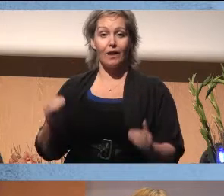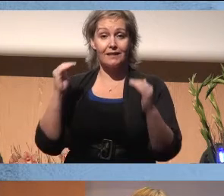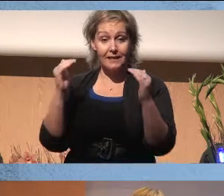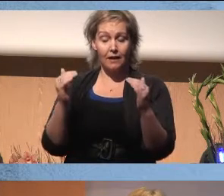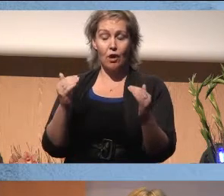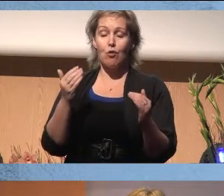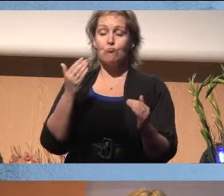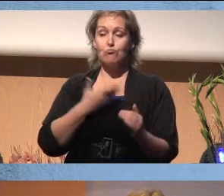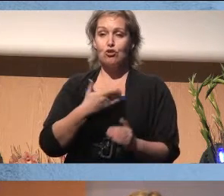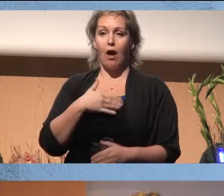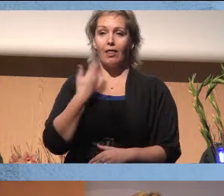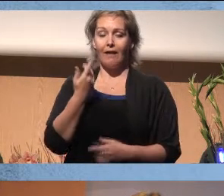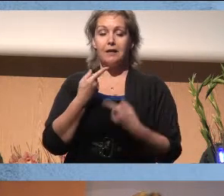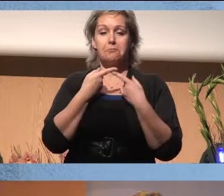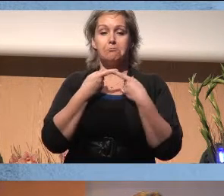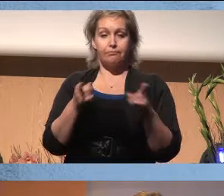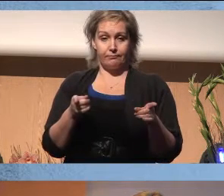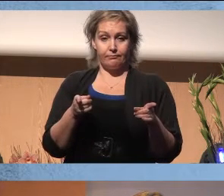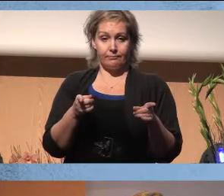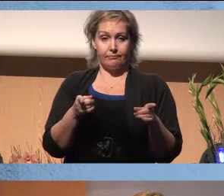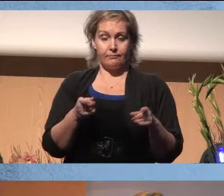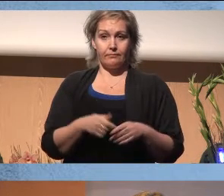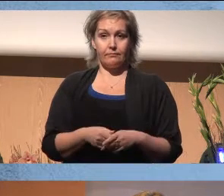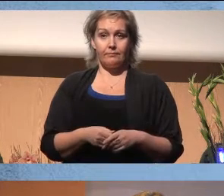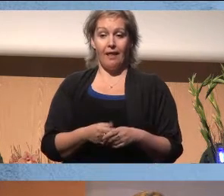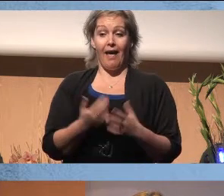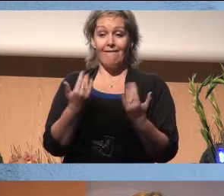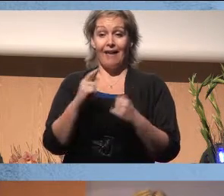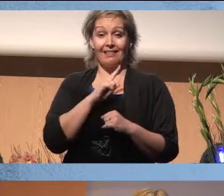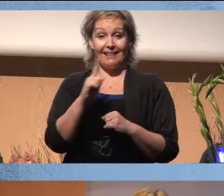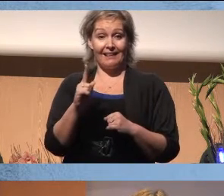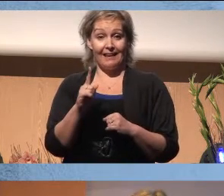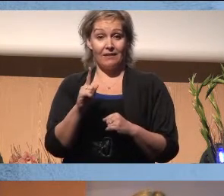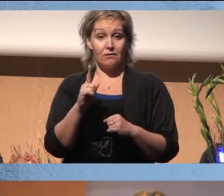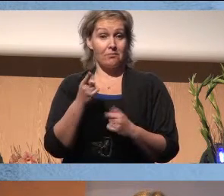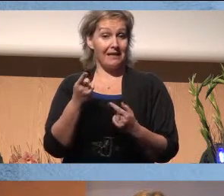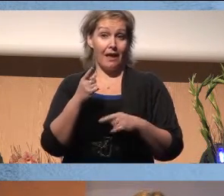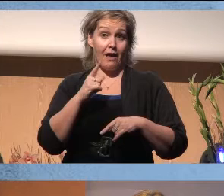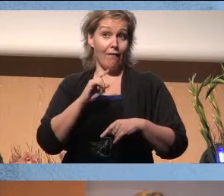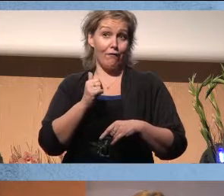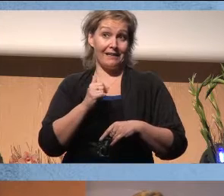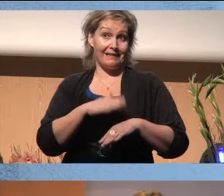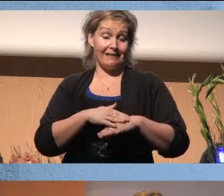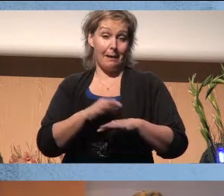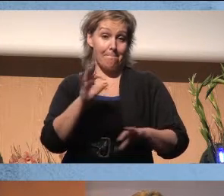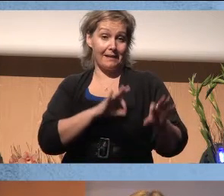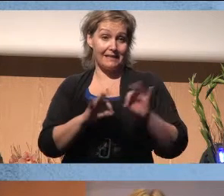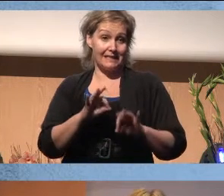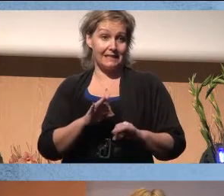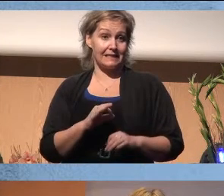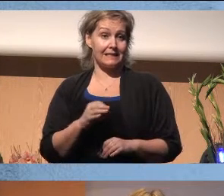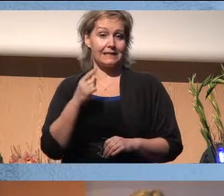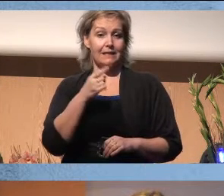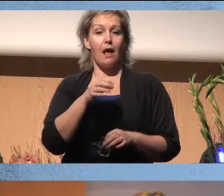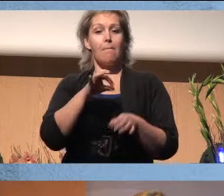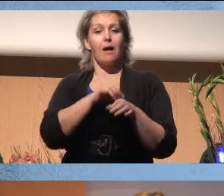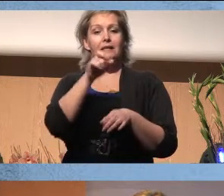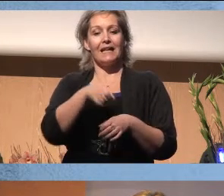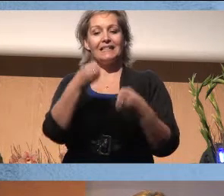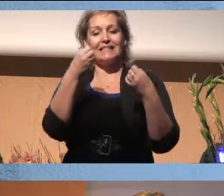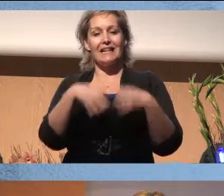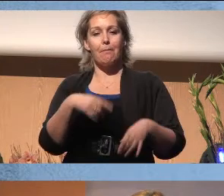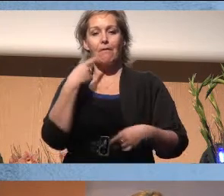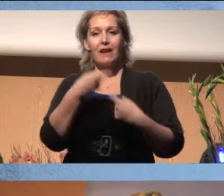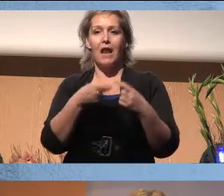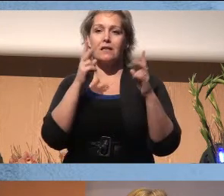så hade mycket varit annorlunda. Väntetid som inte är begrundat medicinsk är borta. Patienter slipper